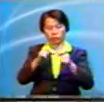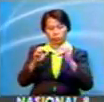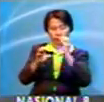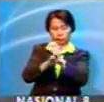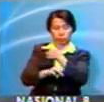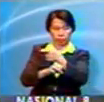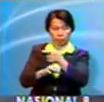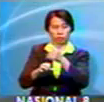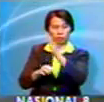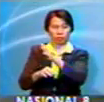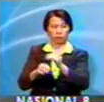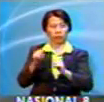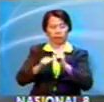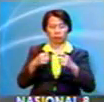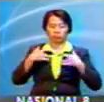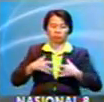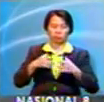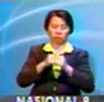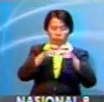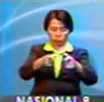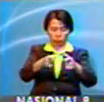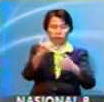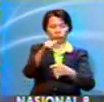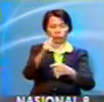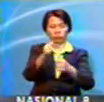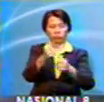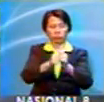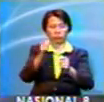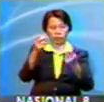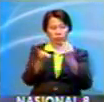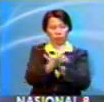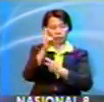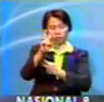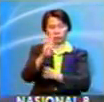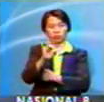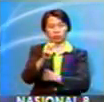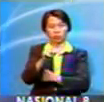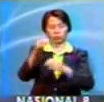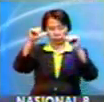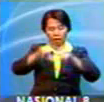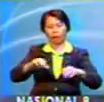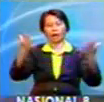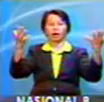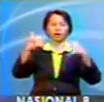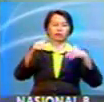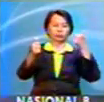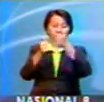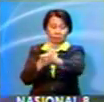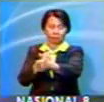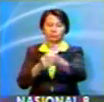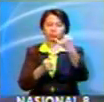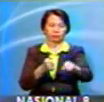mencabar catatan itu. Garcia nyata kecewa di lubang ke-10 apabila membenam double bogey sekaligus meranapkan impian untuk mengejar Ryan